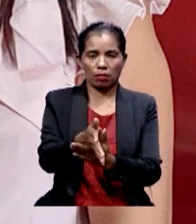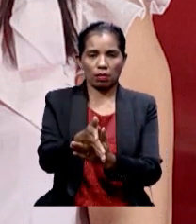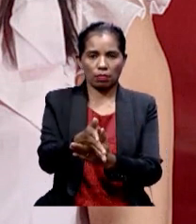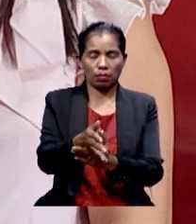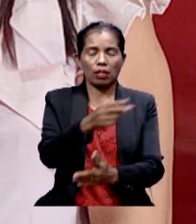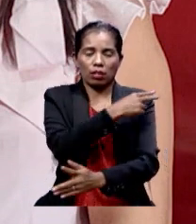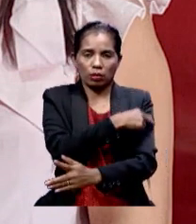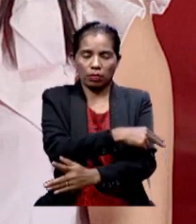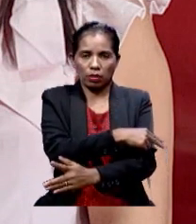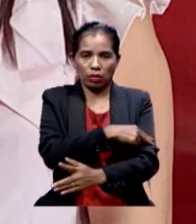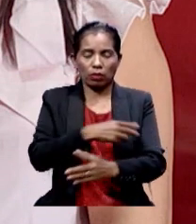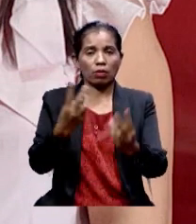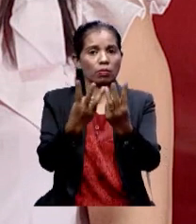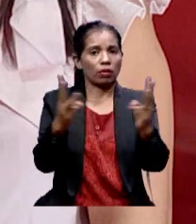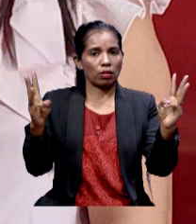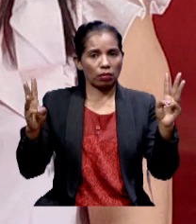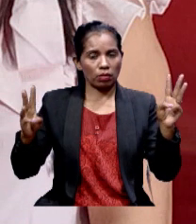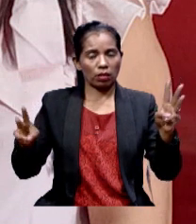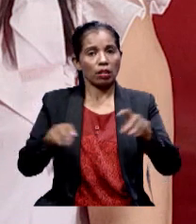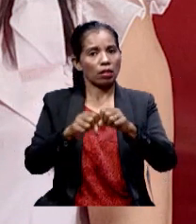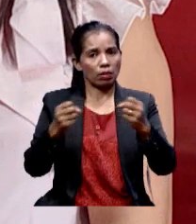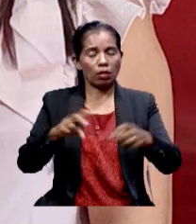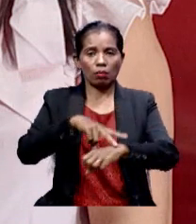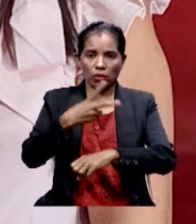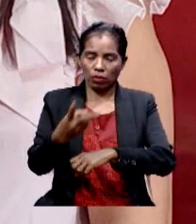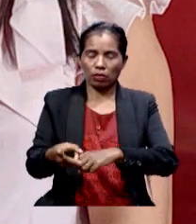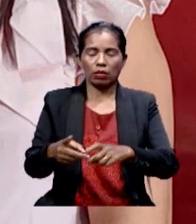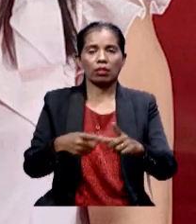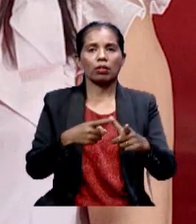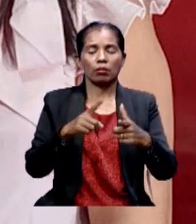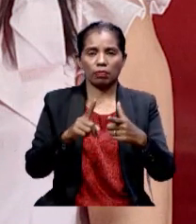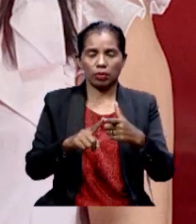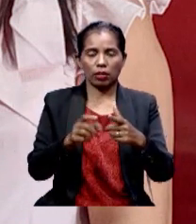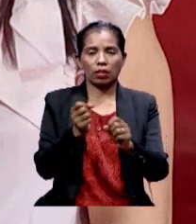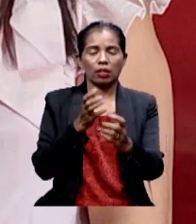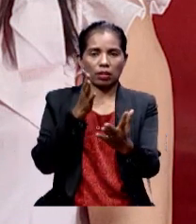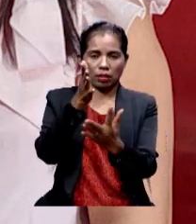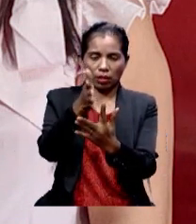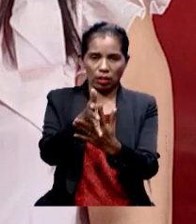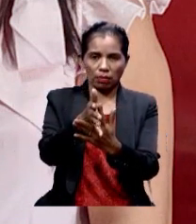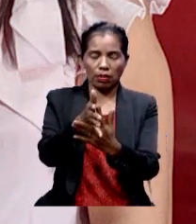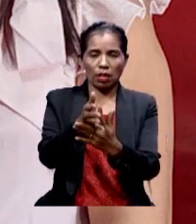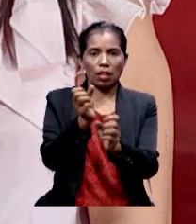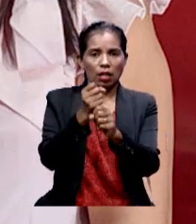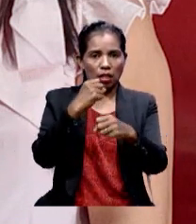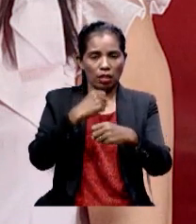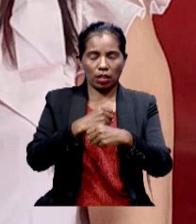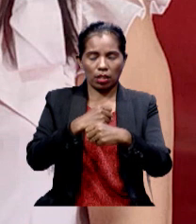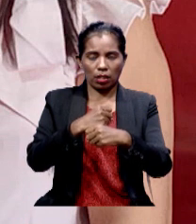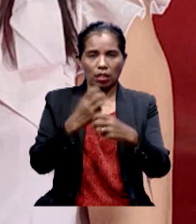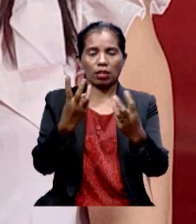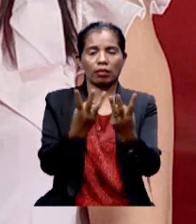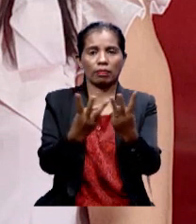serne estrago portam serne e depois resultamos a minha moro quase